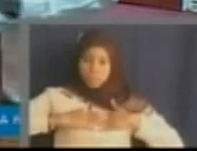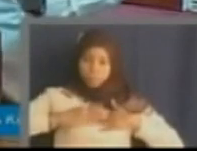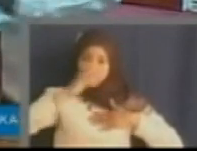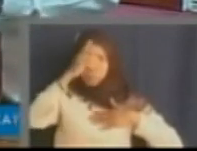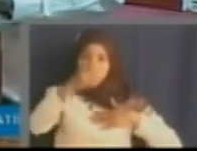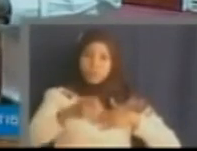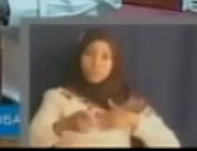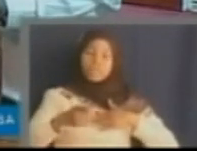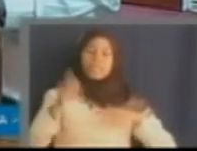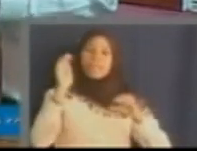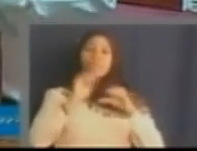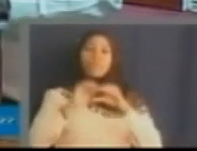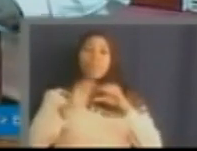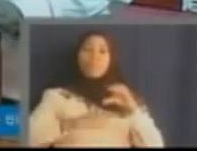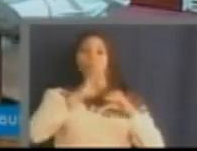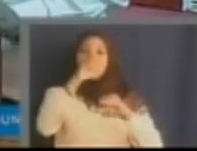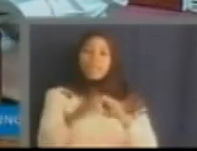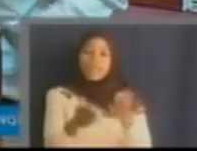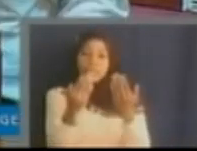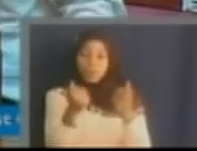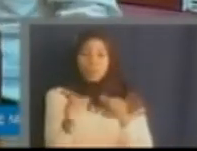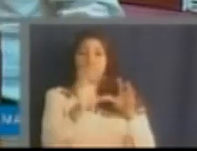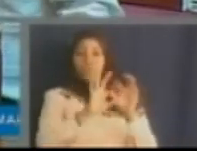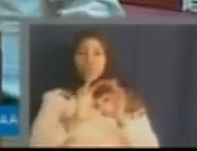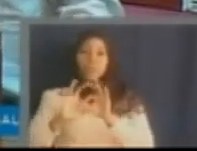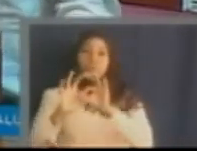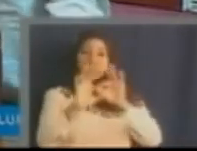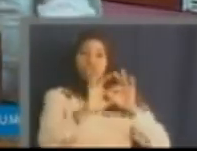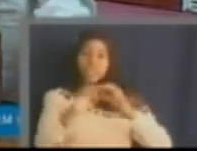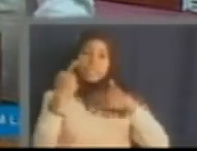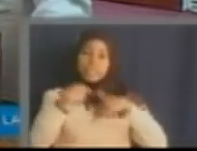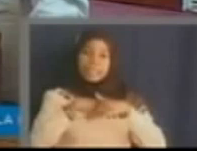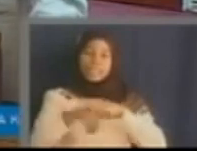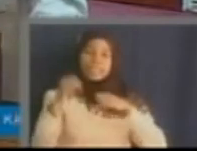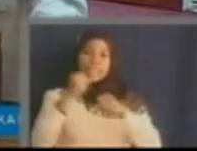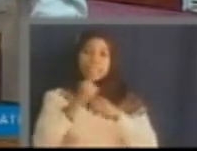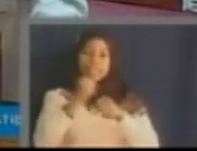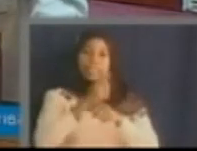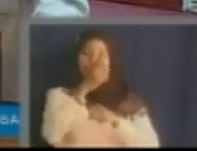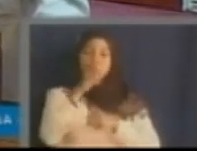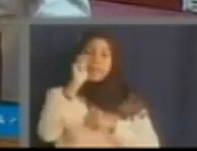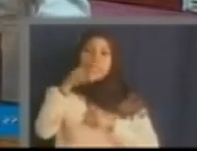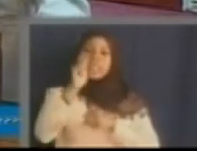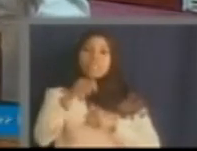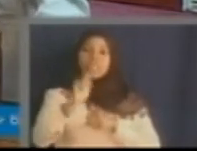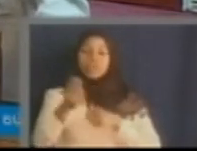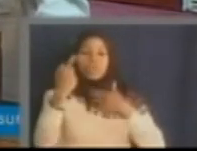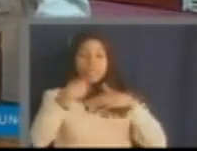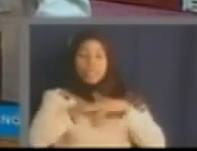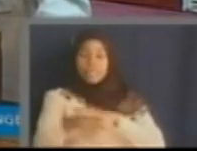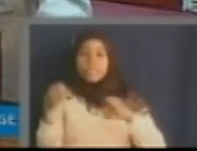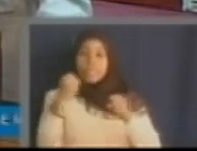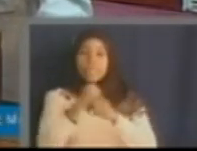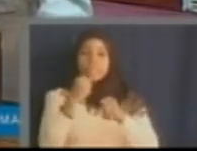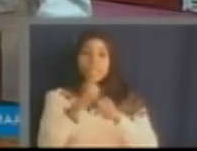na uwezo wa kushiriki katika shughuli za hapa, ndio ikaingia katika shughuli baada ya kuungwa mkono na waheshimiwa wajumbe